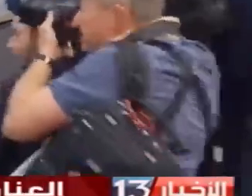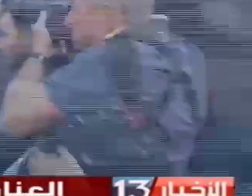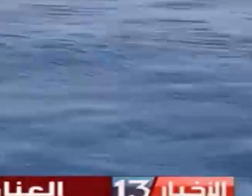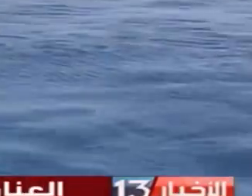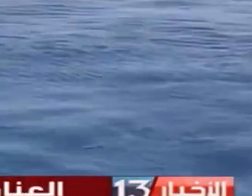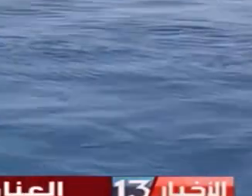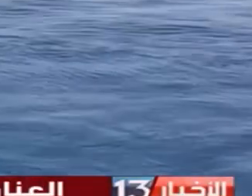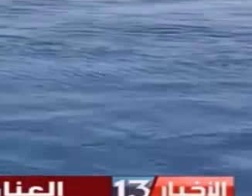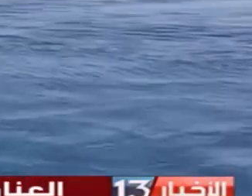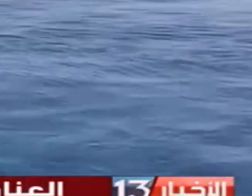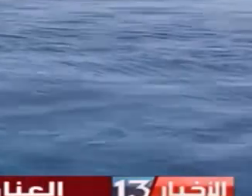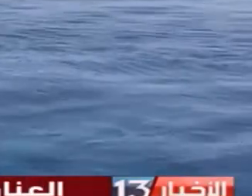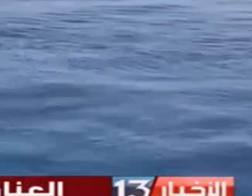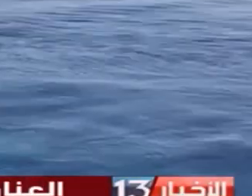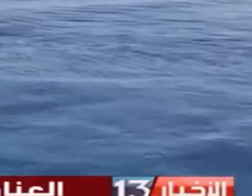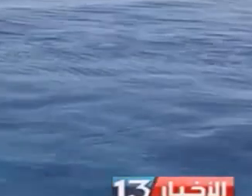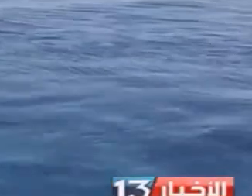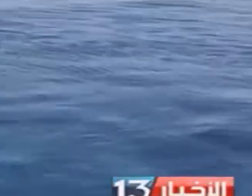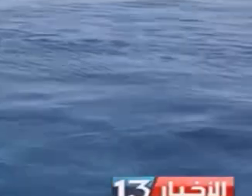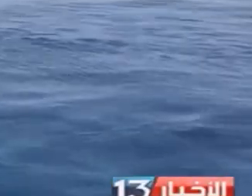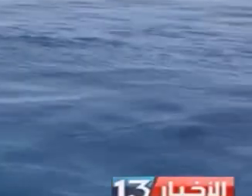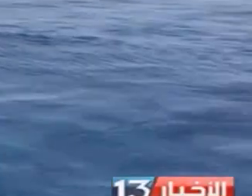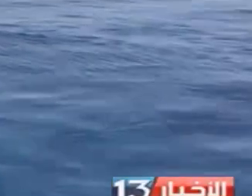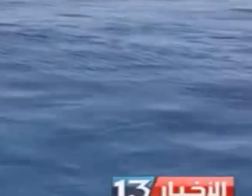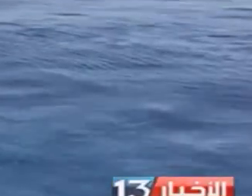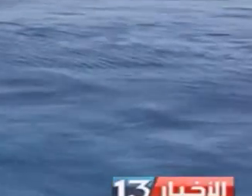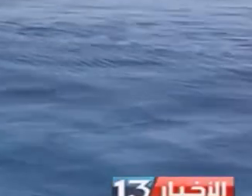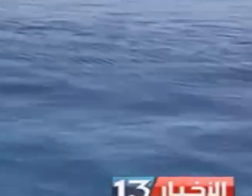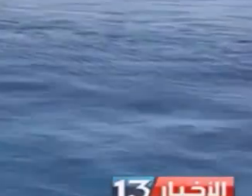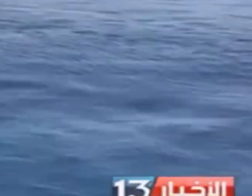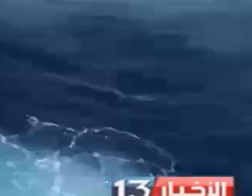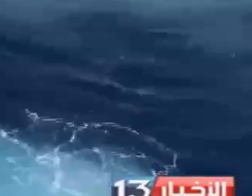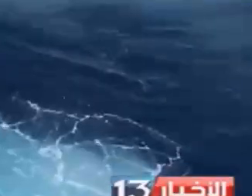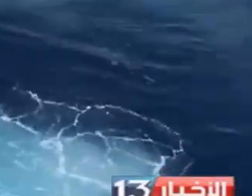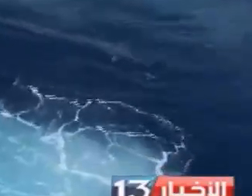الإفريقي لإنشاء مراكز فحص للمهاجرين.